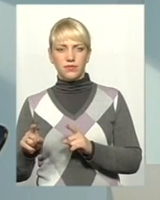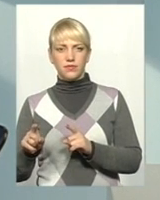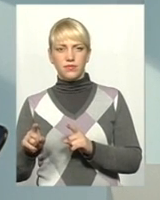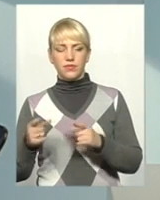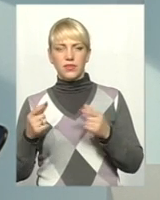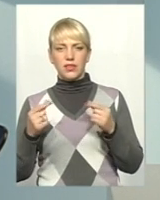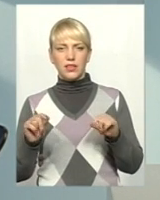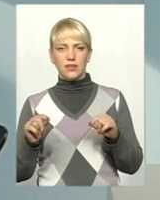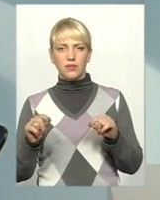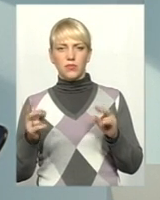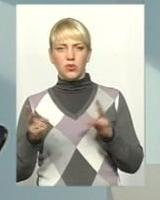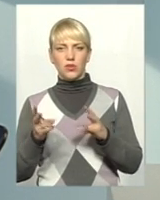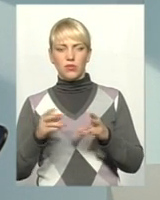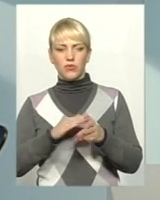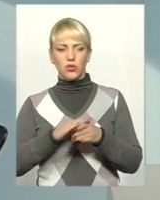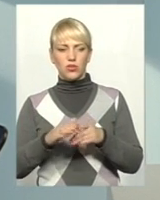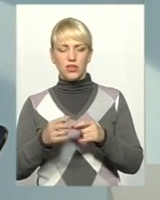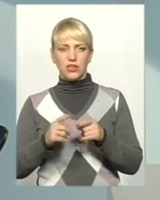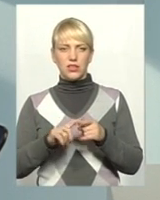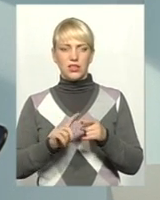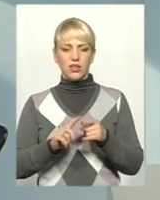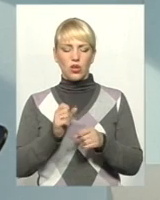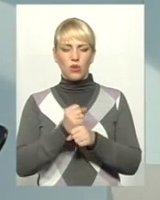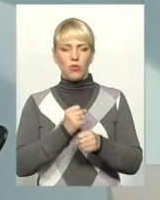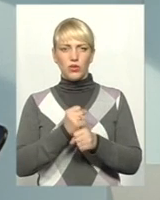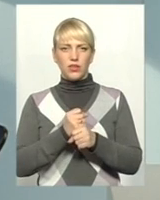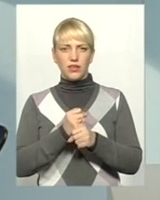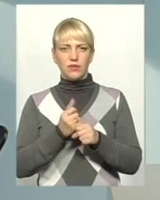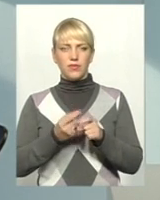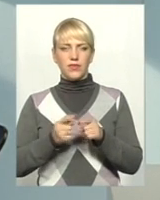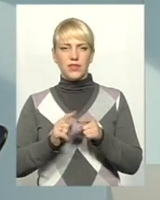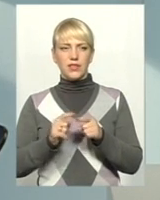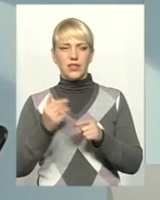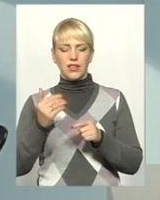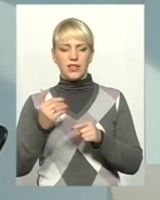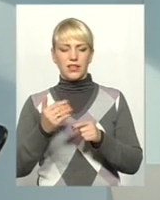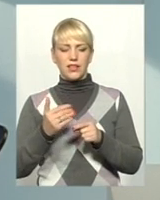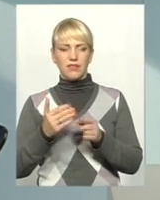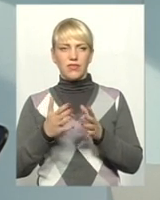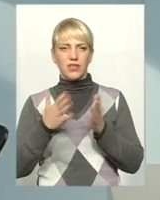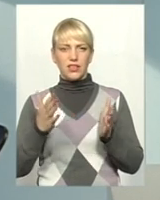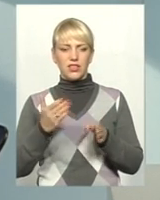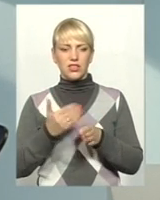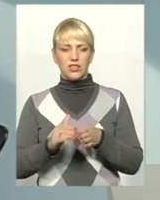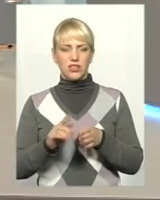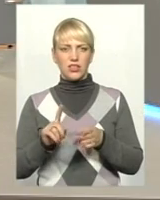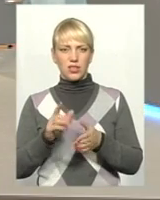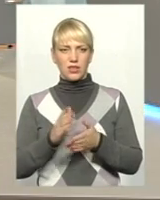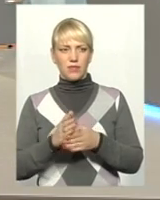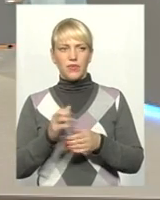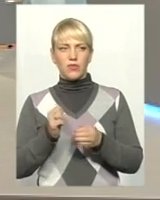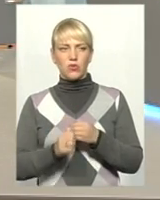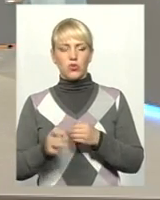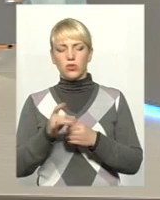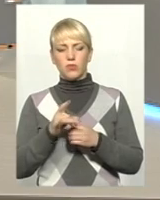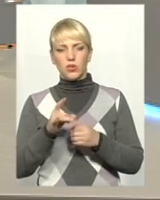де потрібно виконувати ці роботи, це їх лева частина, та, що в нас є на балансі. Тобто в кожному районі така